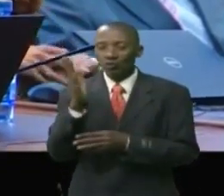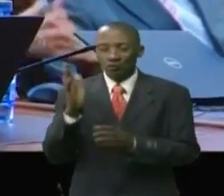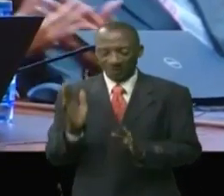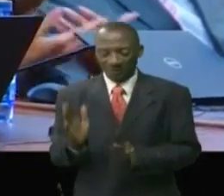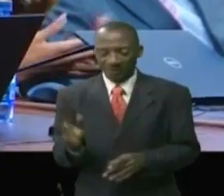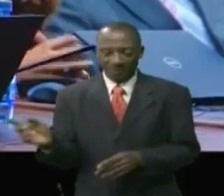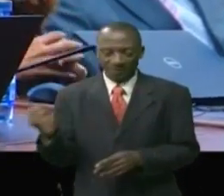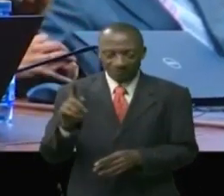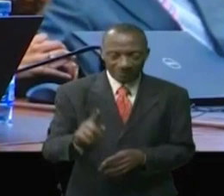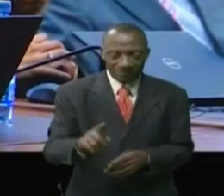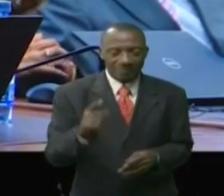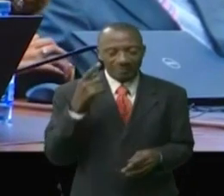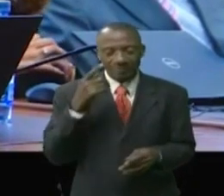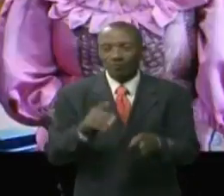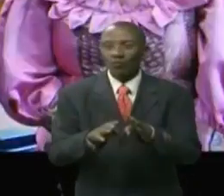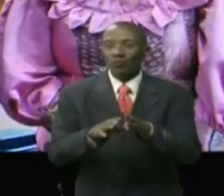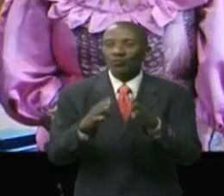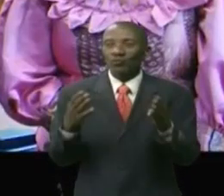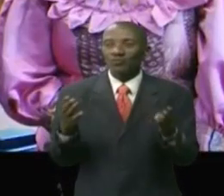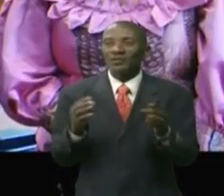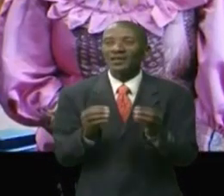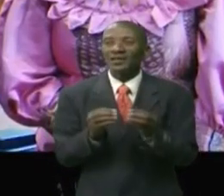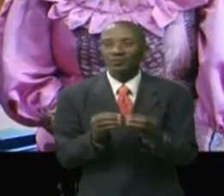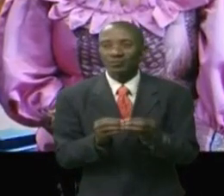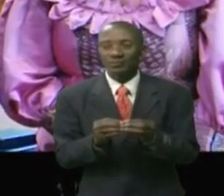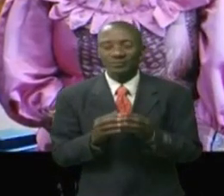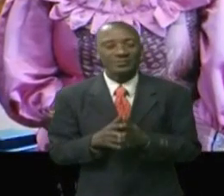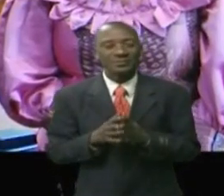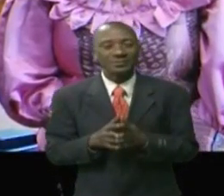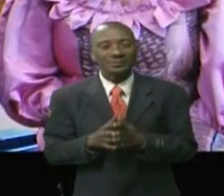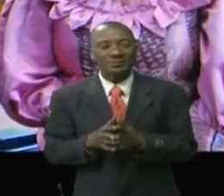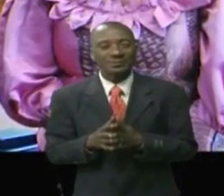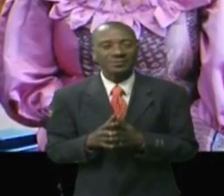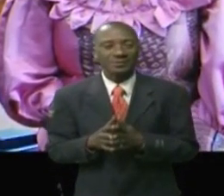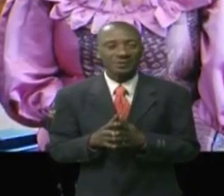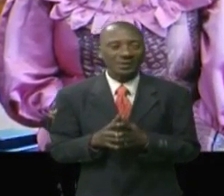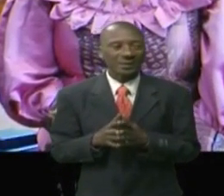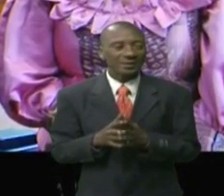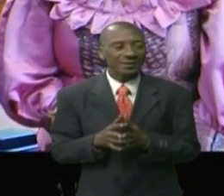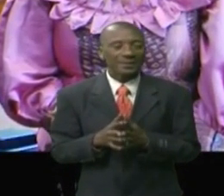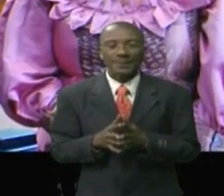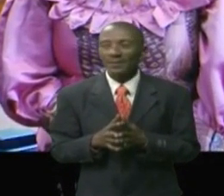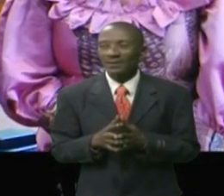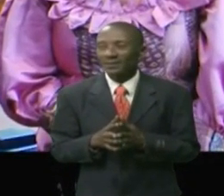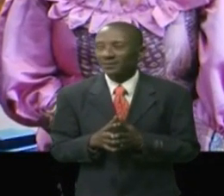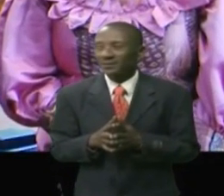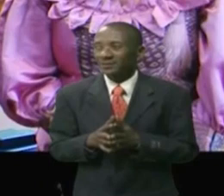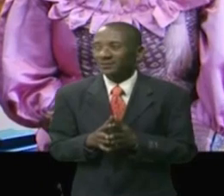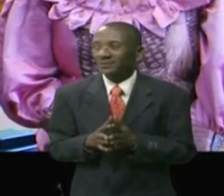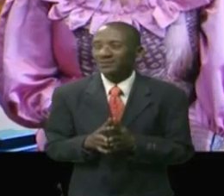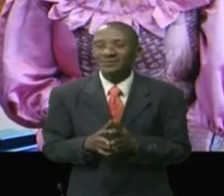grandiose cette réunion en fait est le fruit de plusieurs réunions antérieures et qui nous va